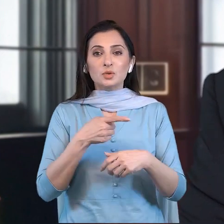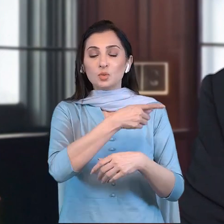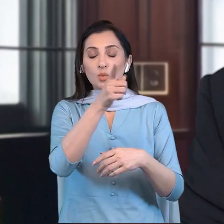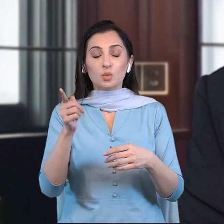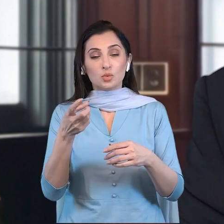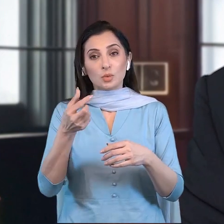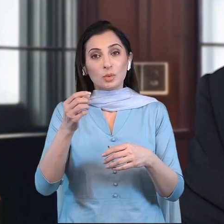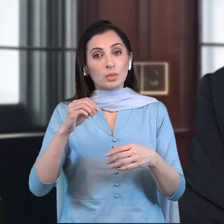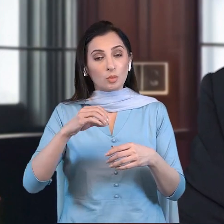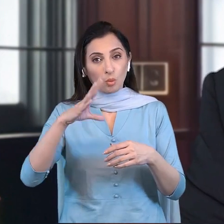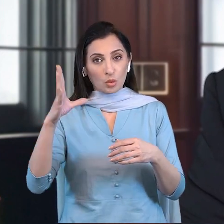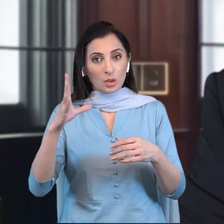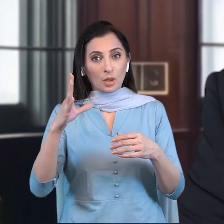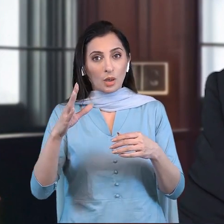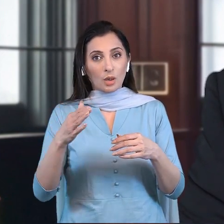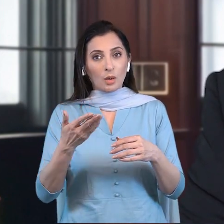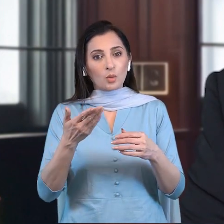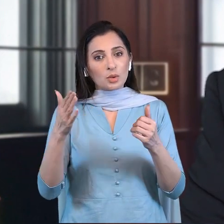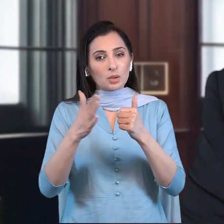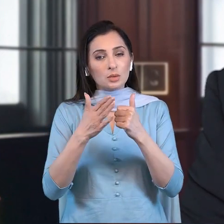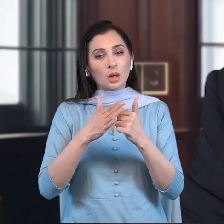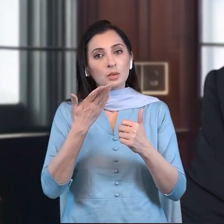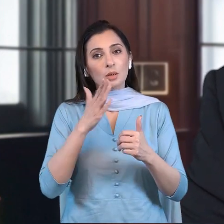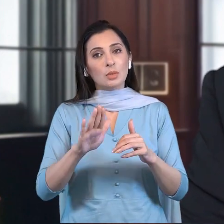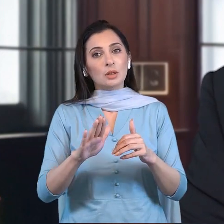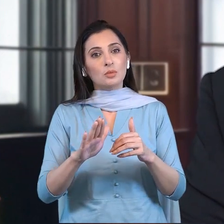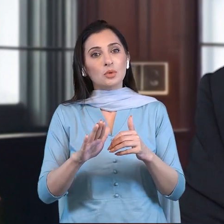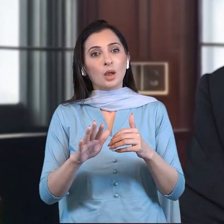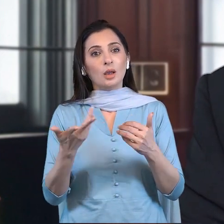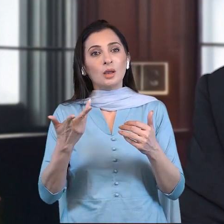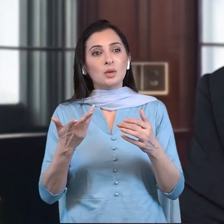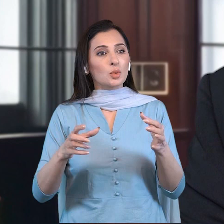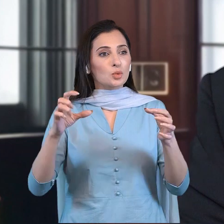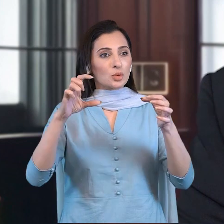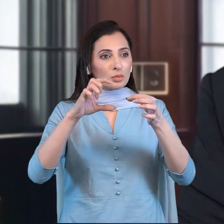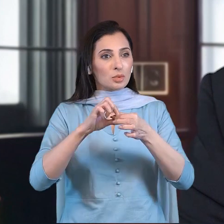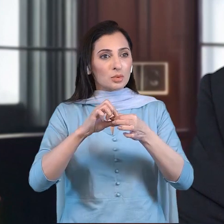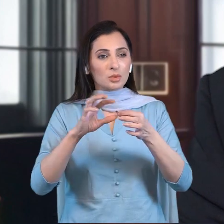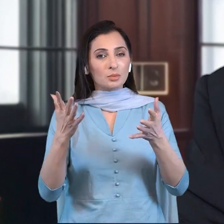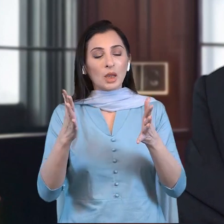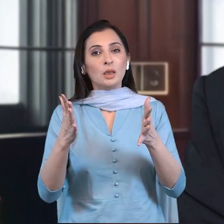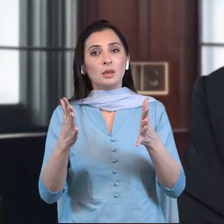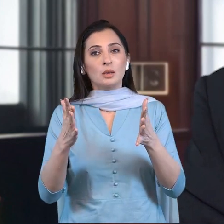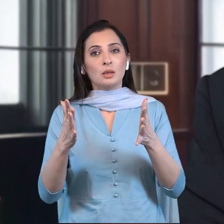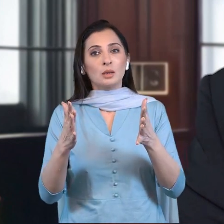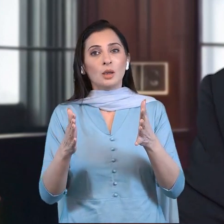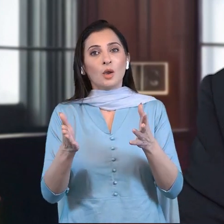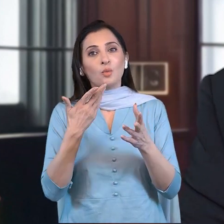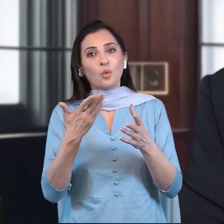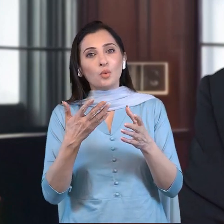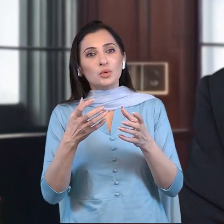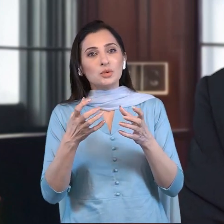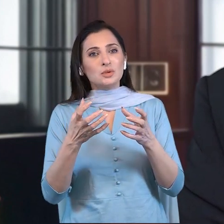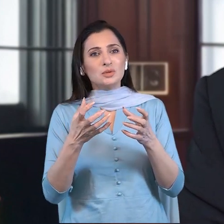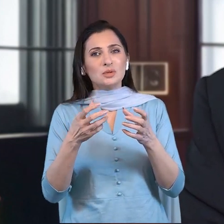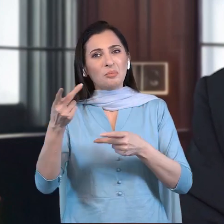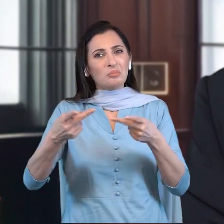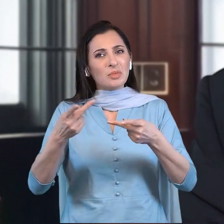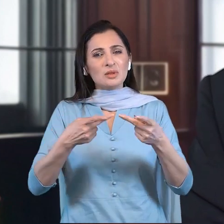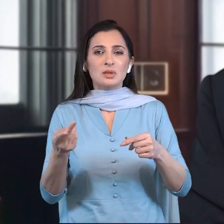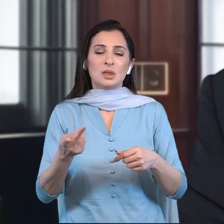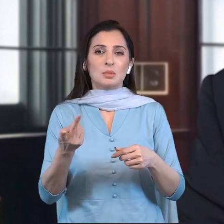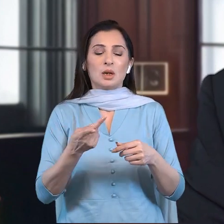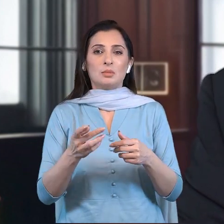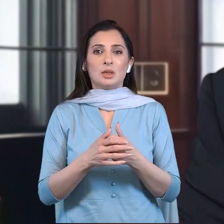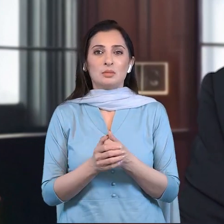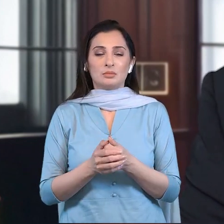نا چیزوں کی شادیاں ہو رہی ہوتی ہیں. گراؤنڈ ایک یہ بھی ہے کہ مٹیریلز کے پیچھے بھی ہم نے بھاگ دوڑ شروع کر دی